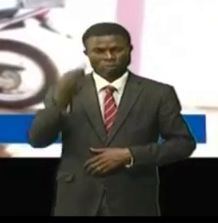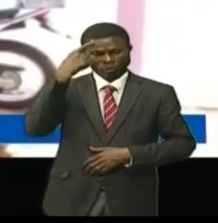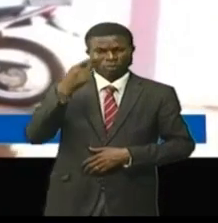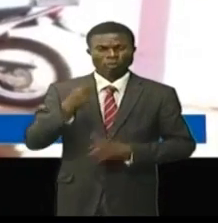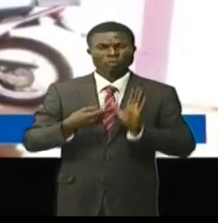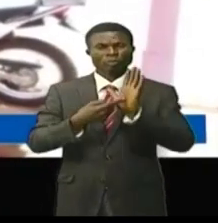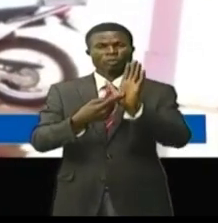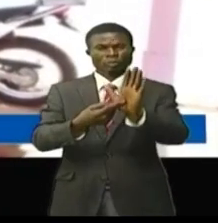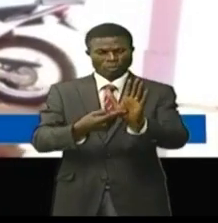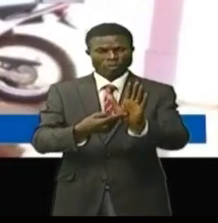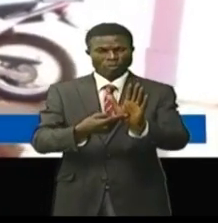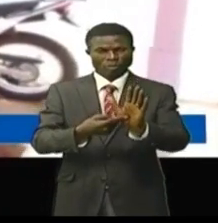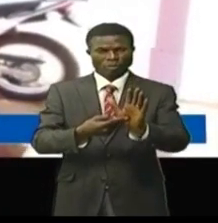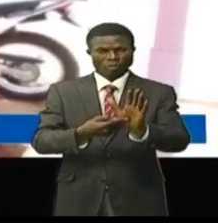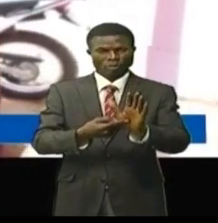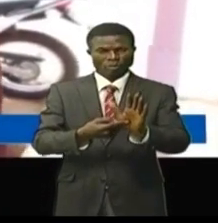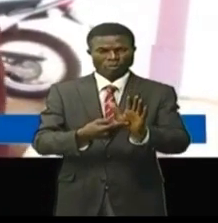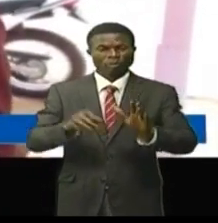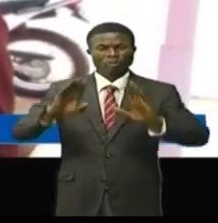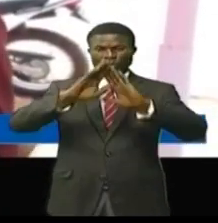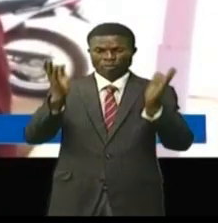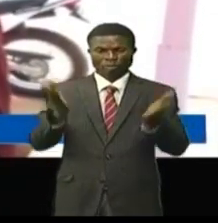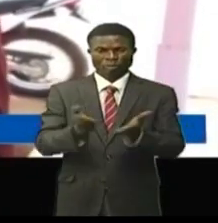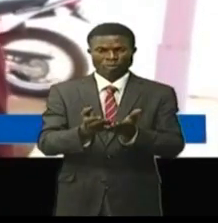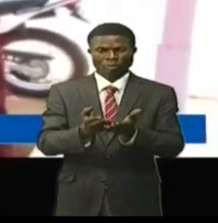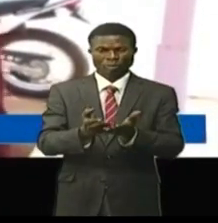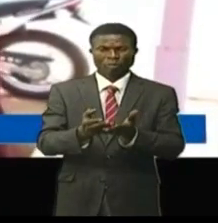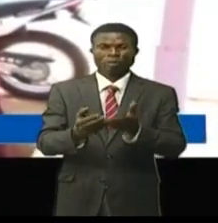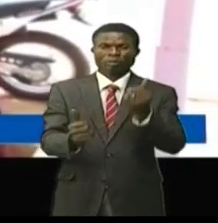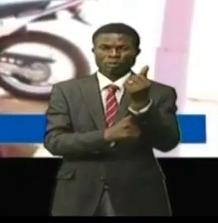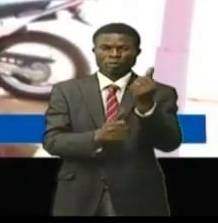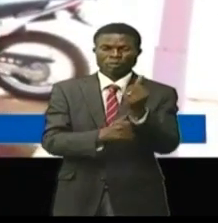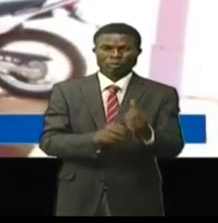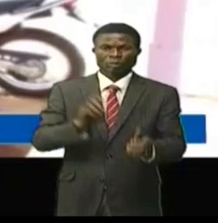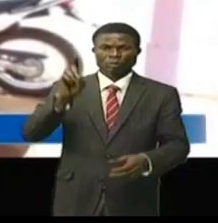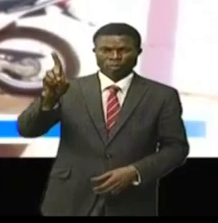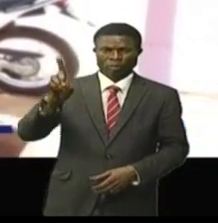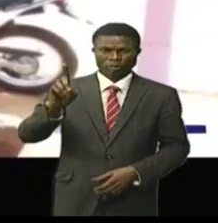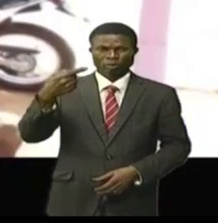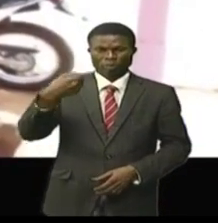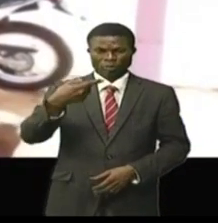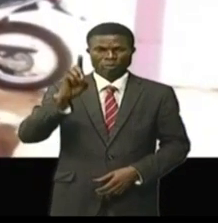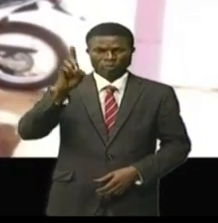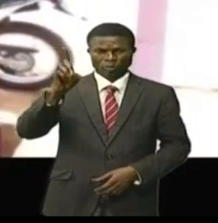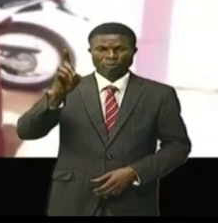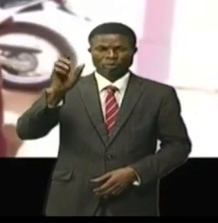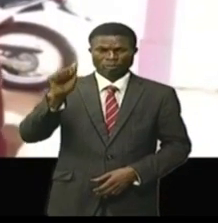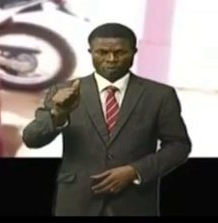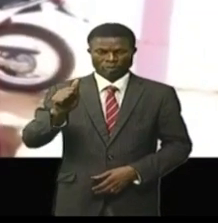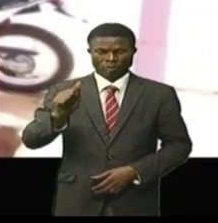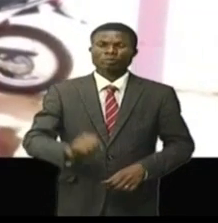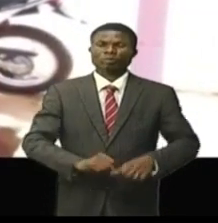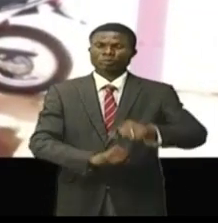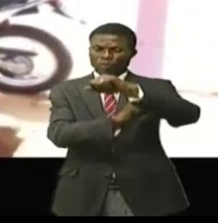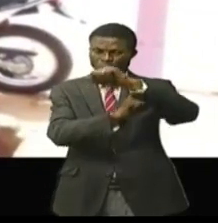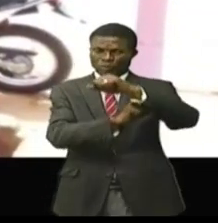exprimer à toute la communauté de la DGDA le